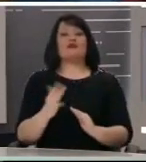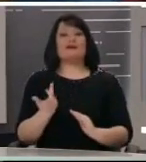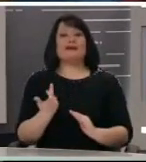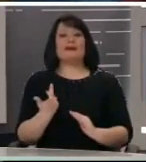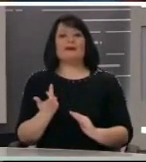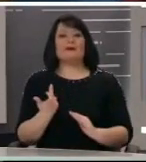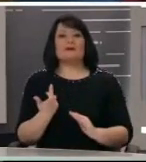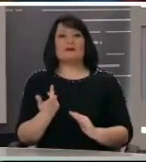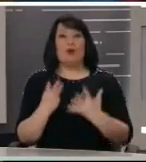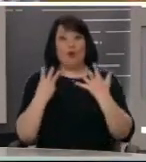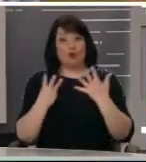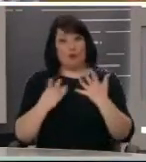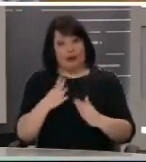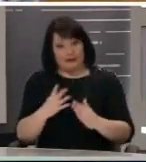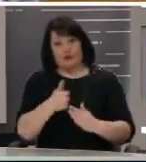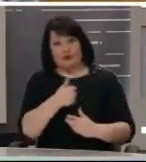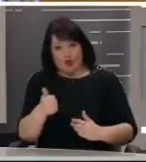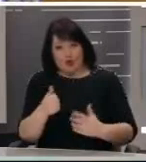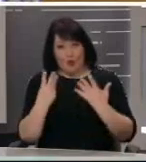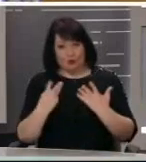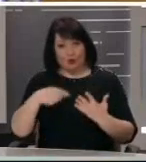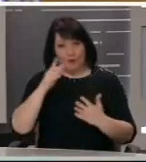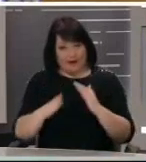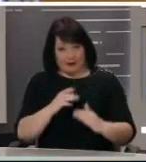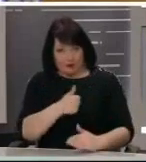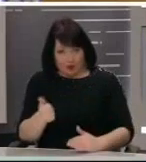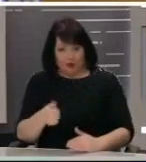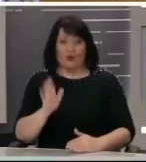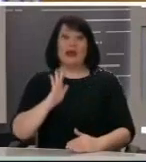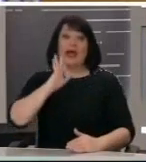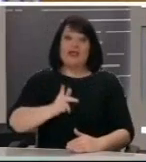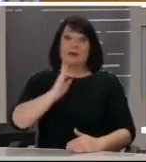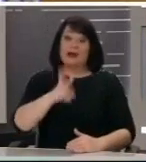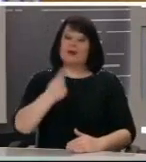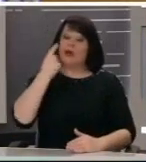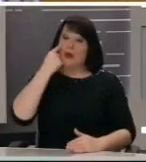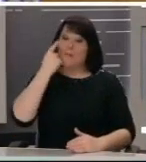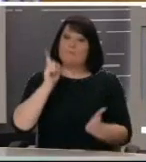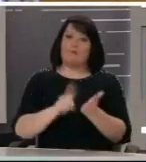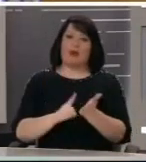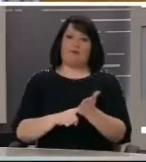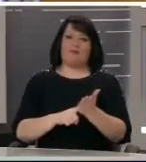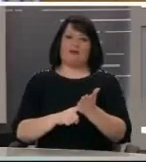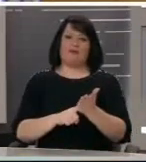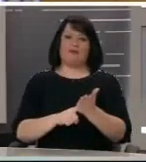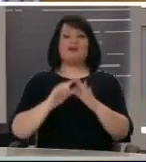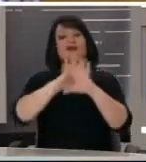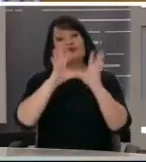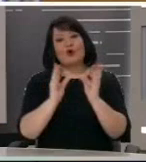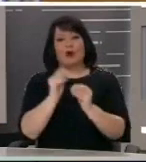κρίνεται κάθε 8 του Μάρτη, κρίνεται καθημερινά και σε κάθε θεσμικό ή κοινωνικό